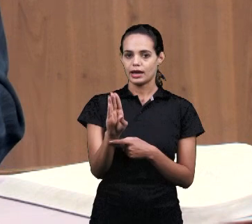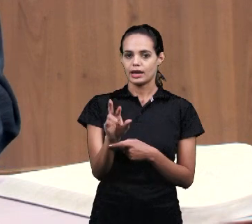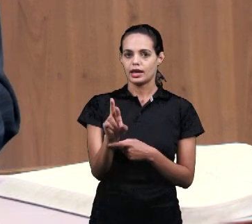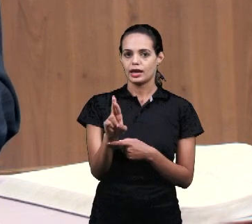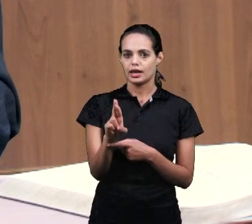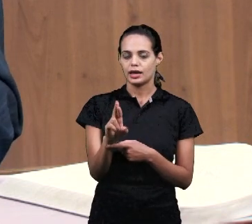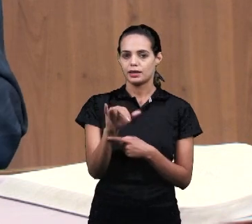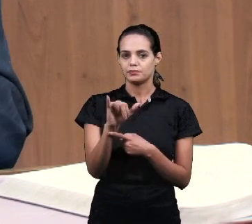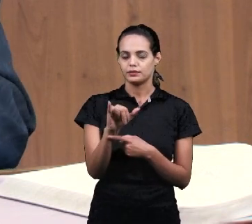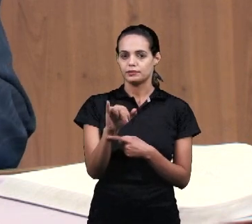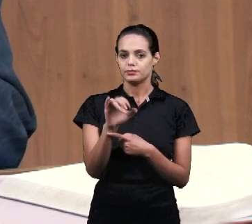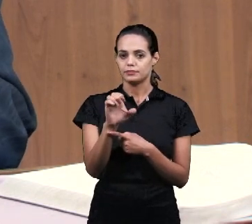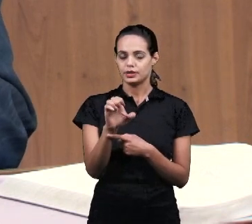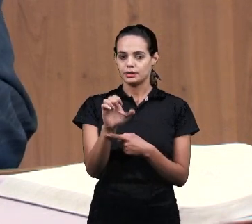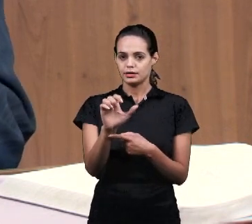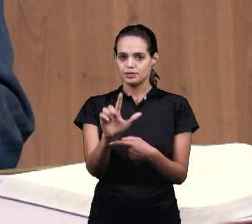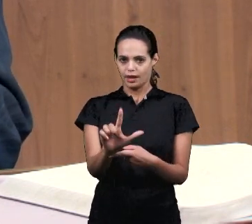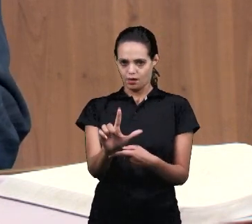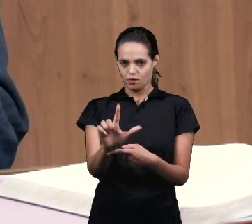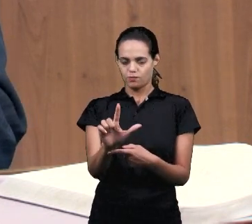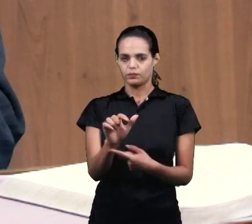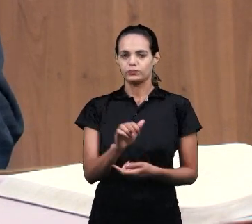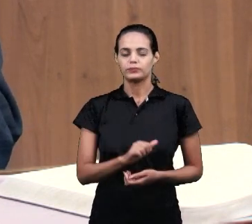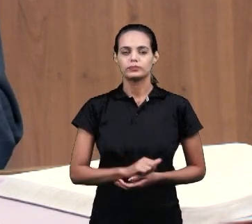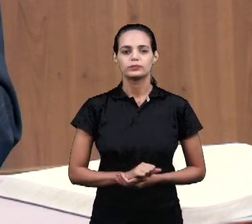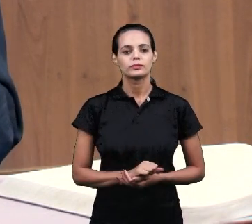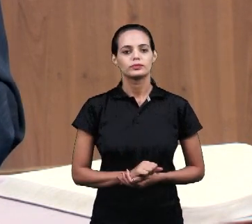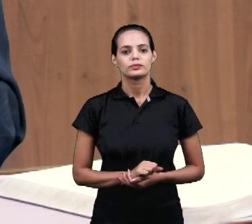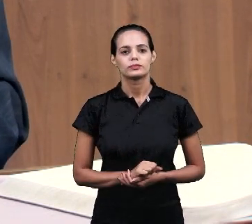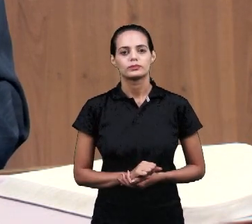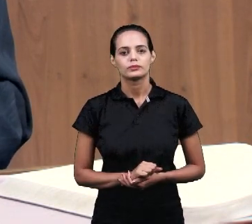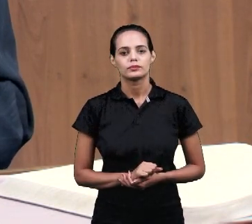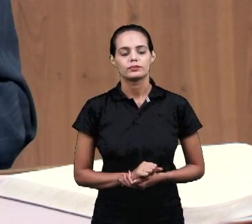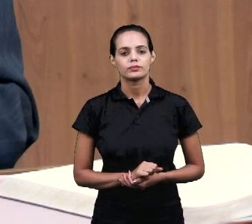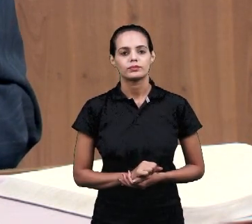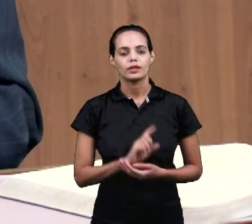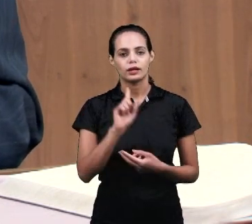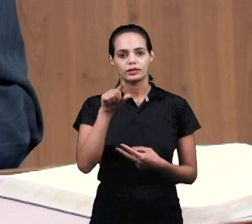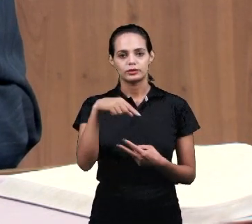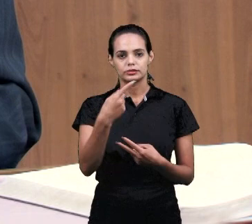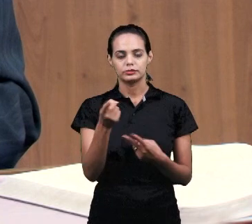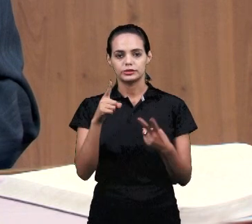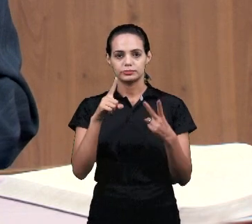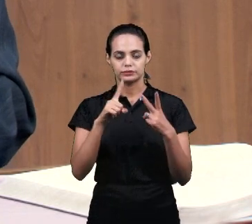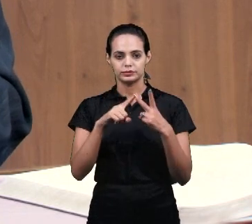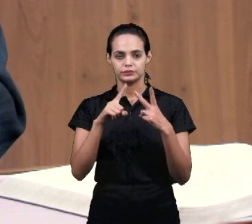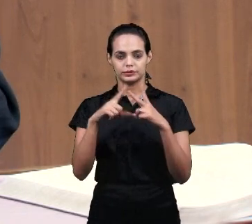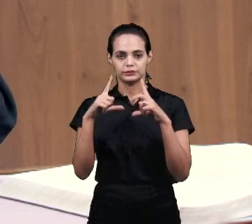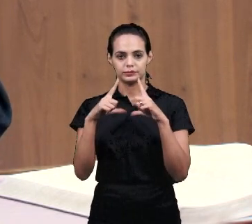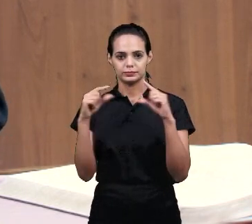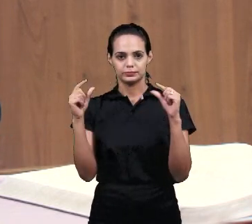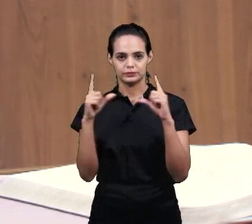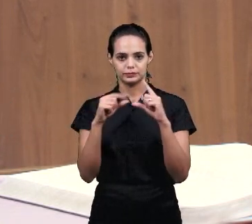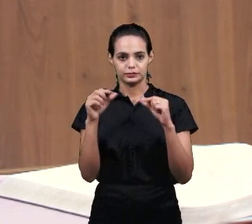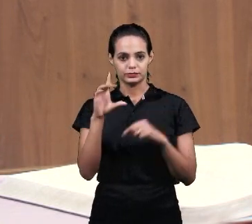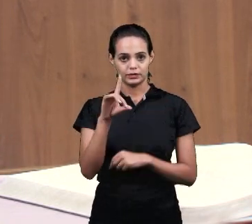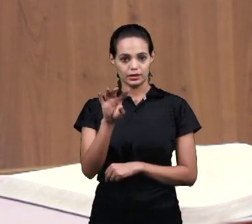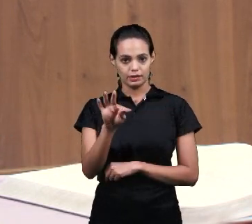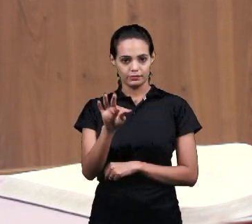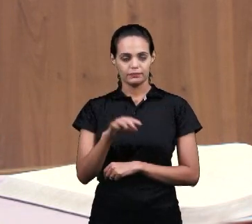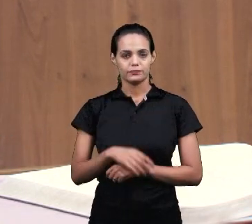de nos églises à Santos. Et ensuite, nous passons au district fédéral, Brasilia, où dans l'église